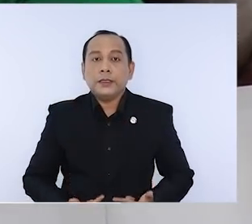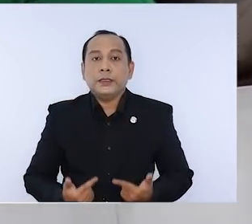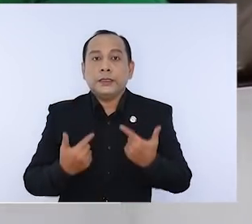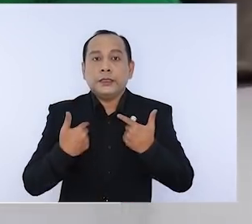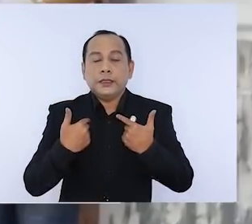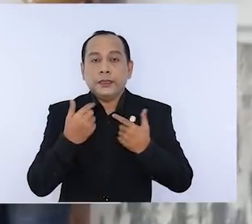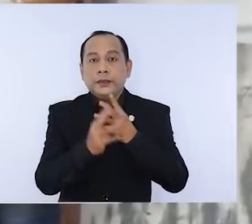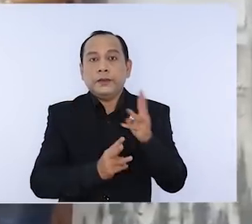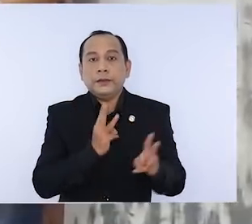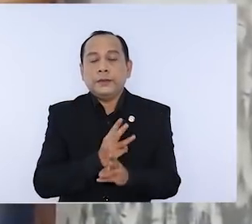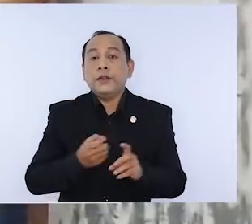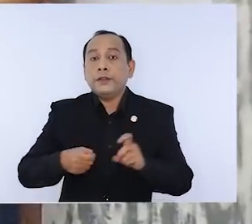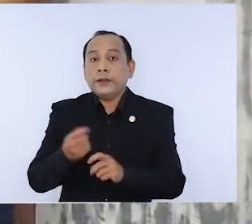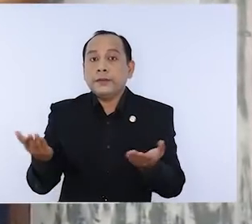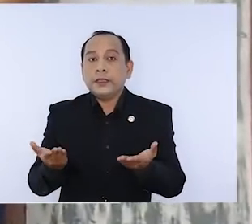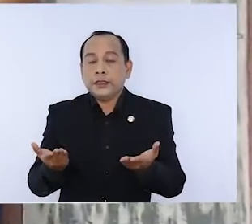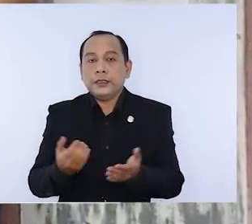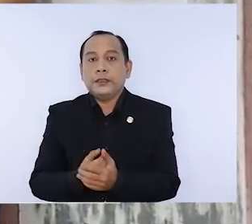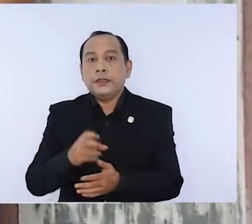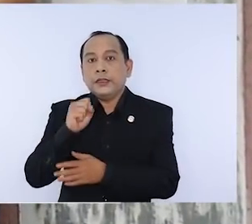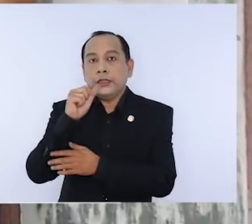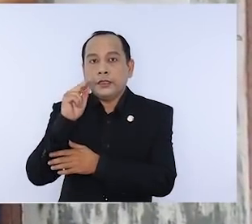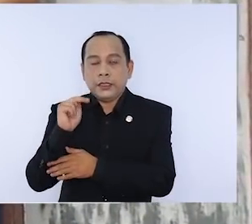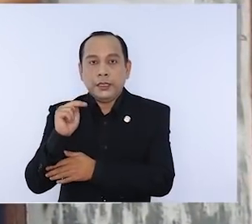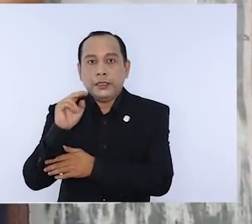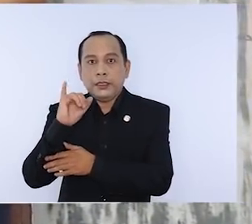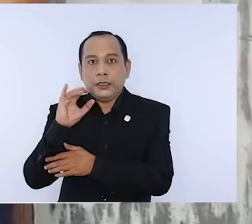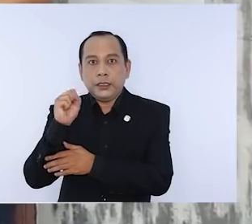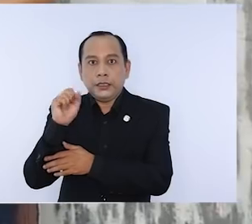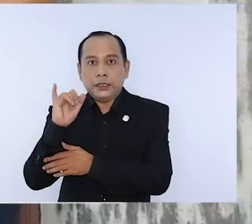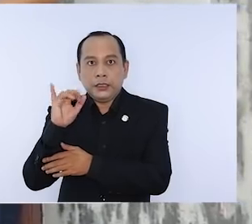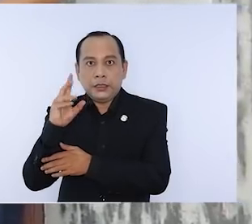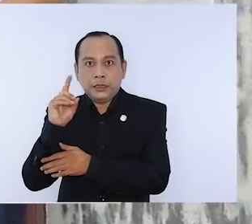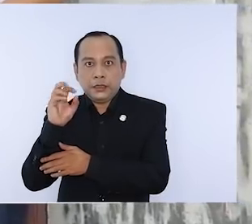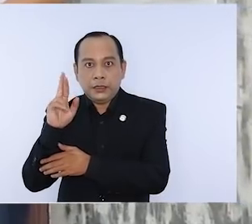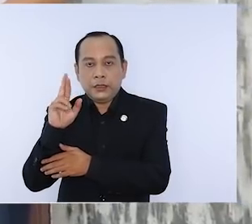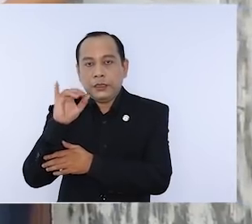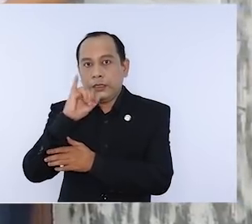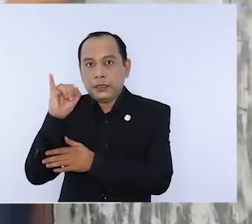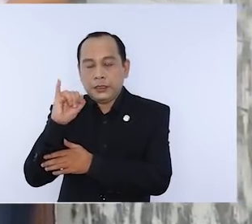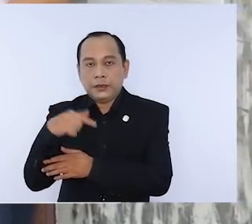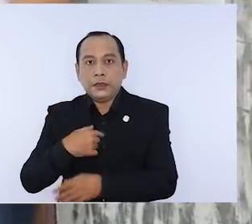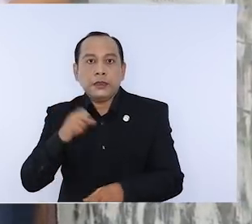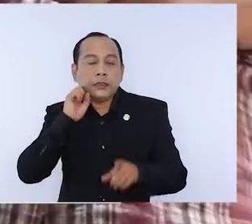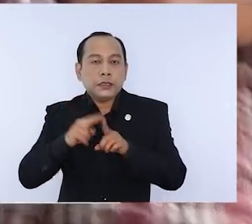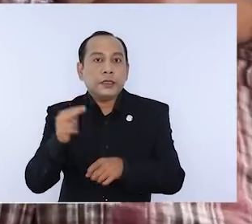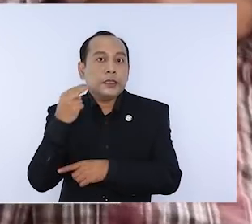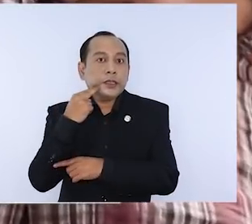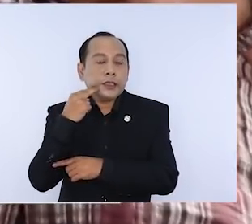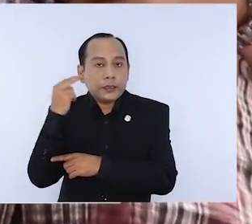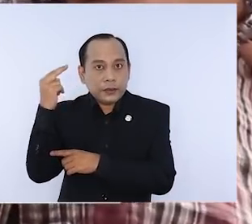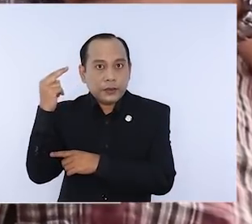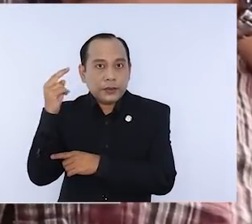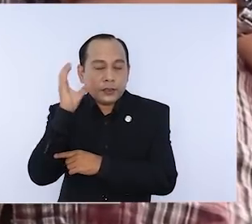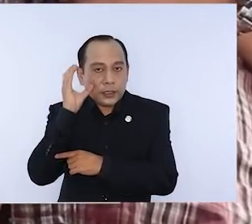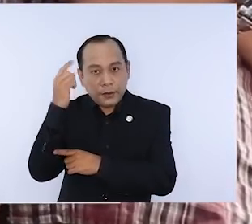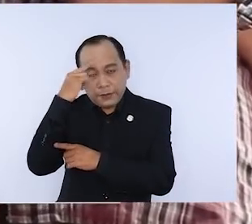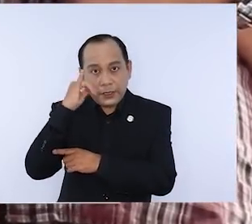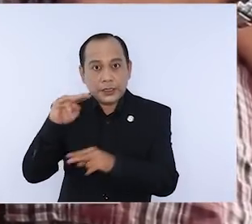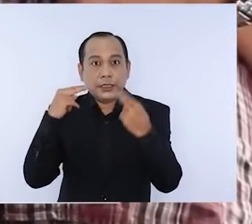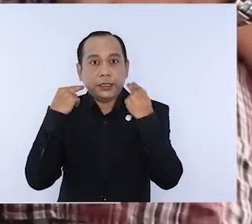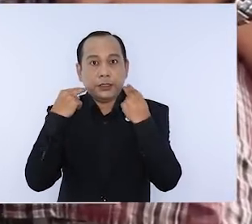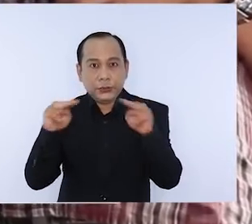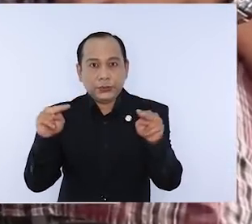mundo. Mula po rito sa San Isidro, Isabela, ako po si kapatid na Nico Concepcion para sa Iglesia ni